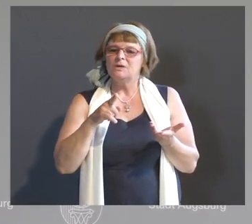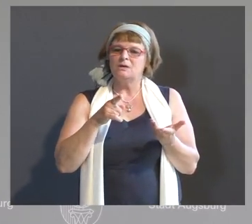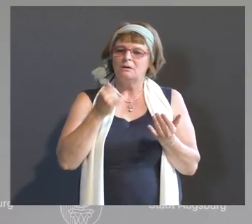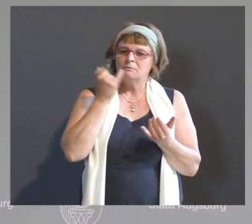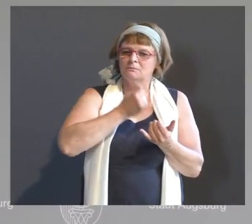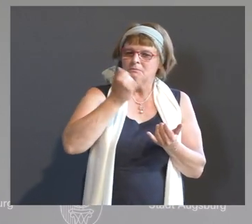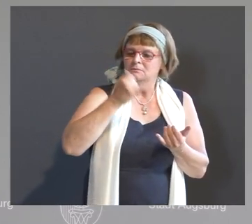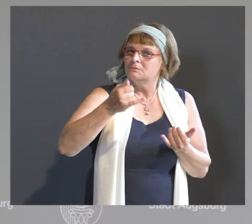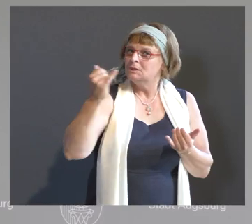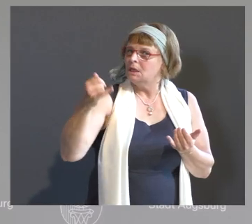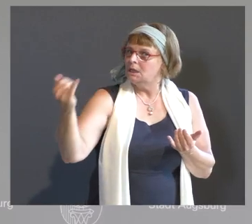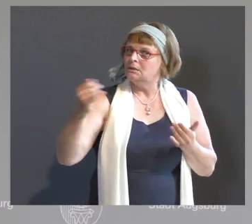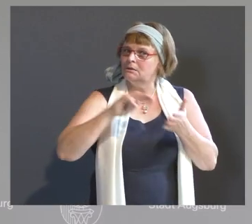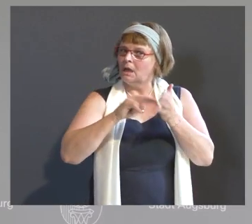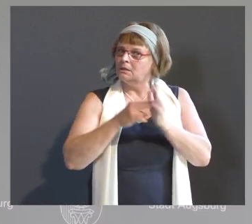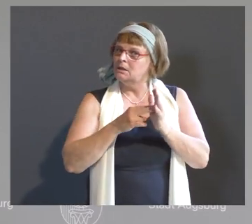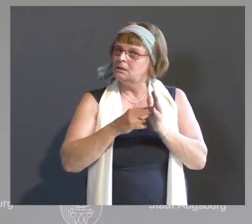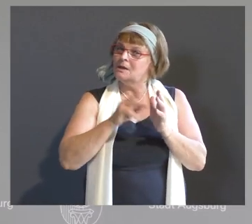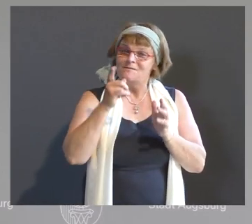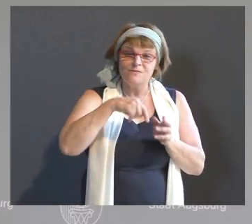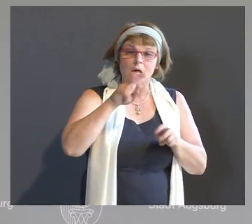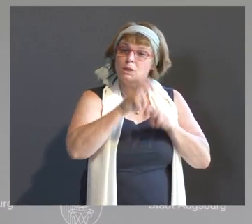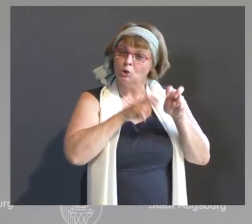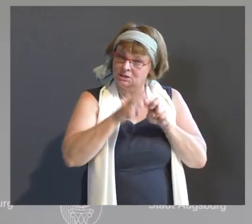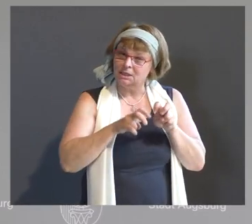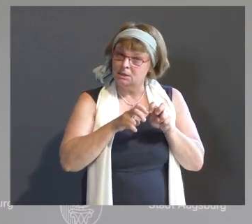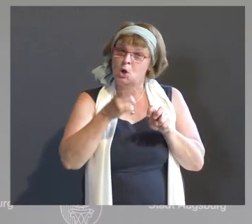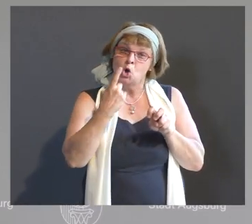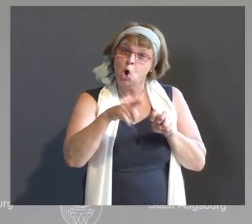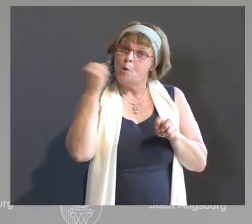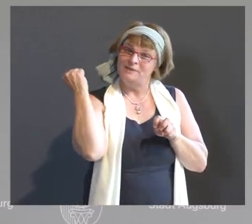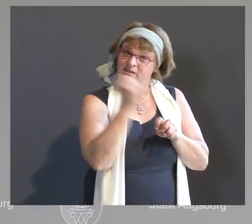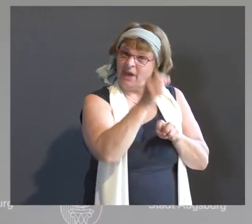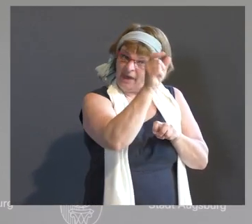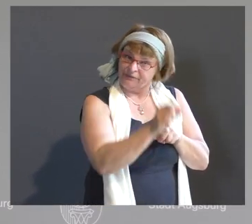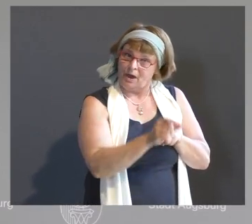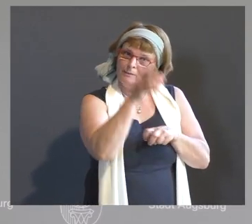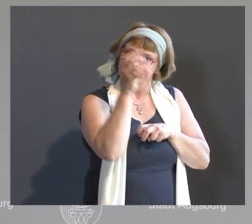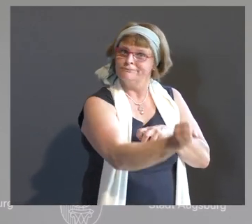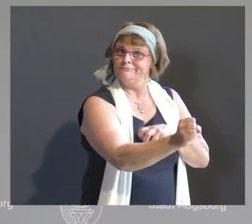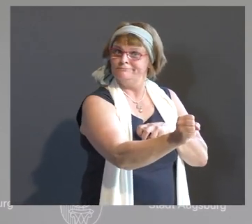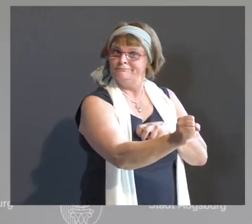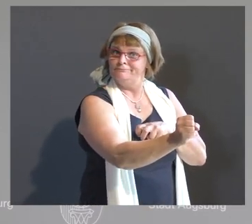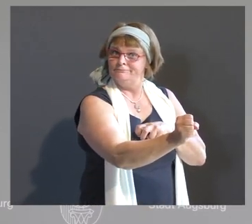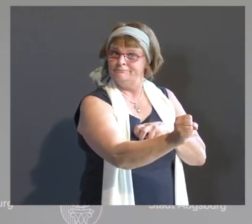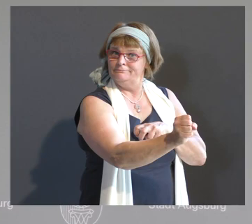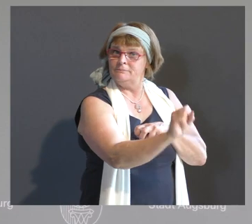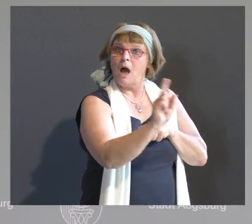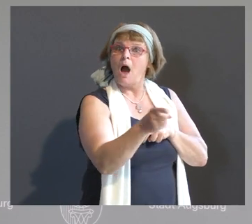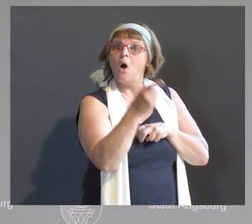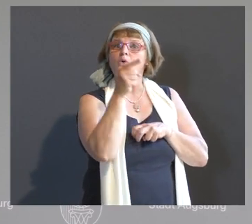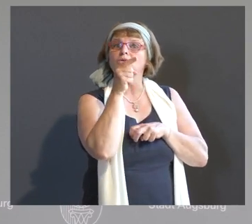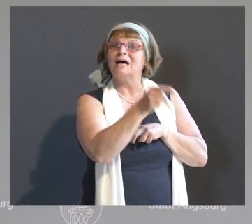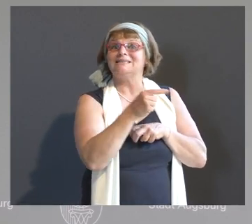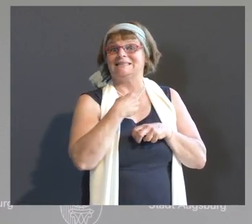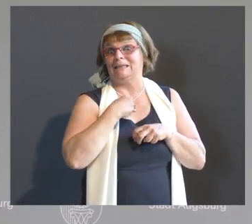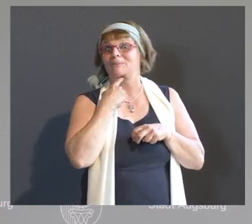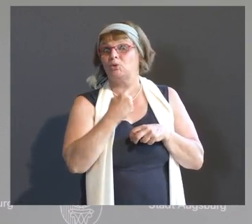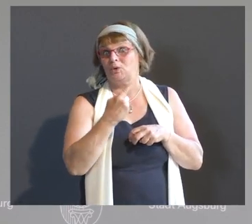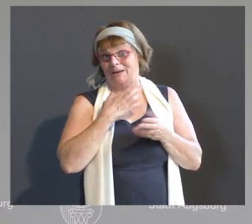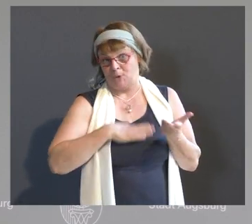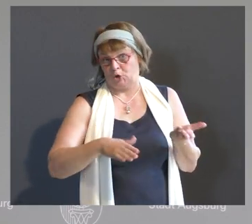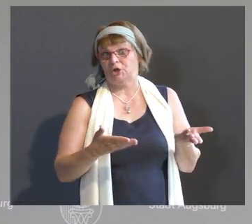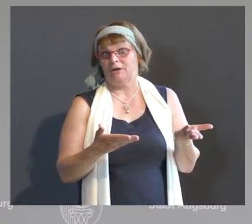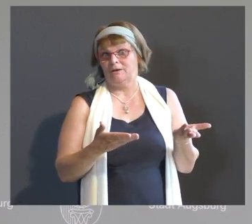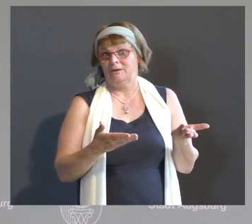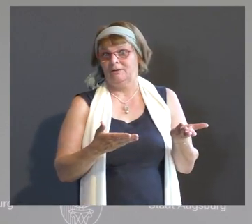jede verfügbare Technik einsetzen, um die Täter zu identifizieren. Und dort, auch das möchte ich hier ausdrücklich betonen, dort, wo wir